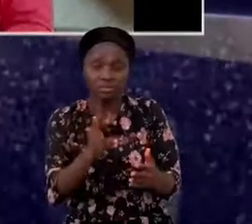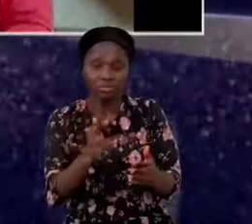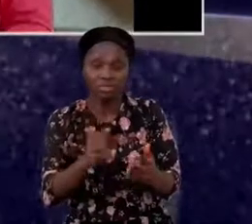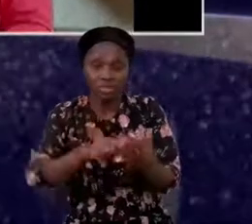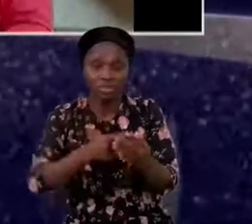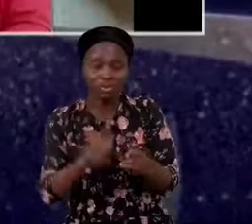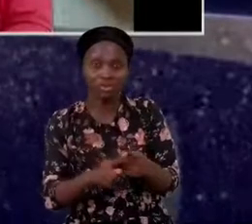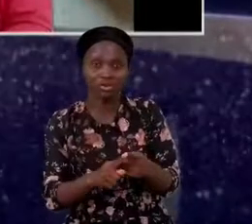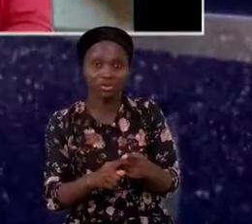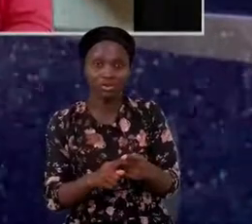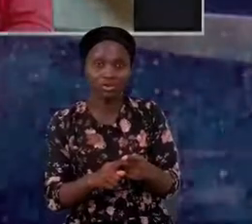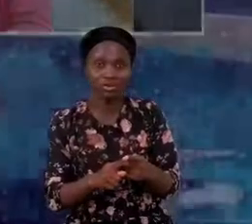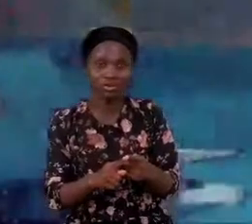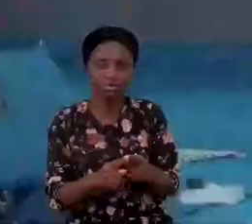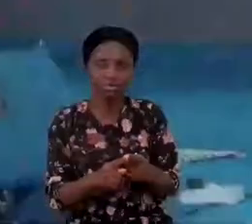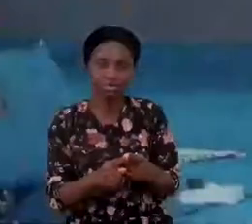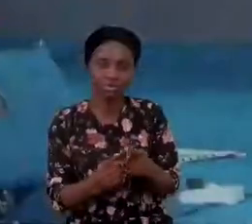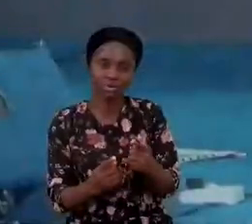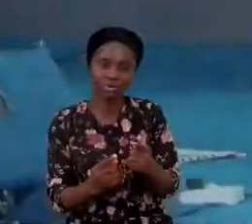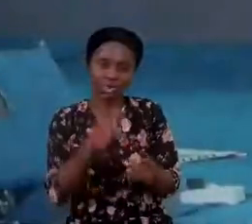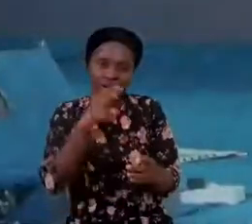quand ça atteint au moins où ça bout,